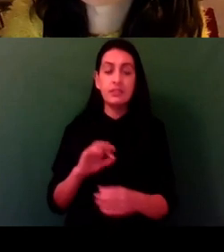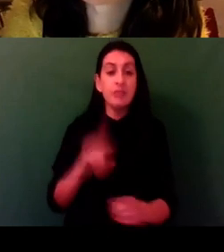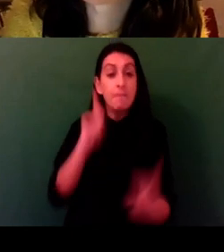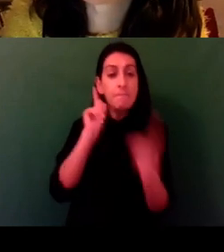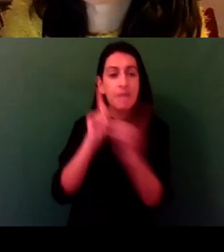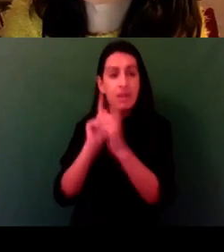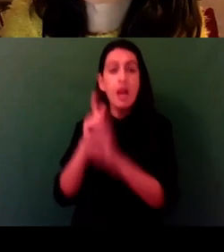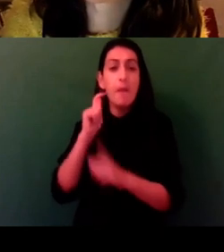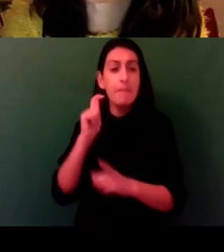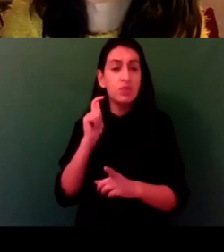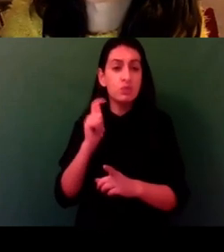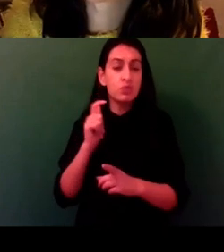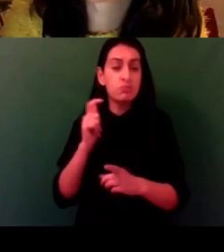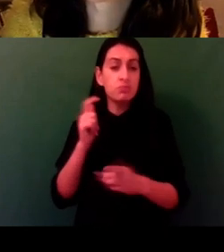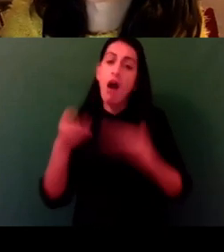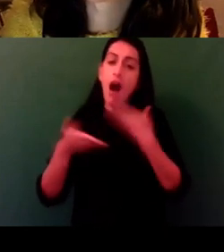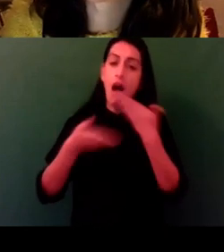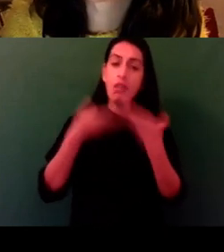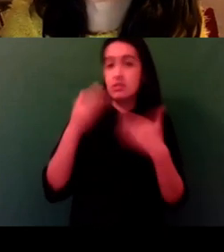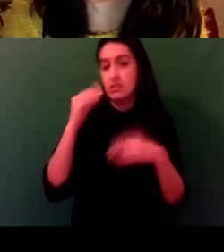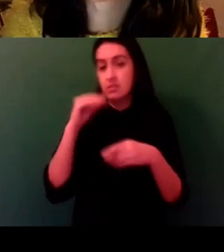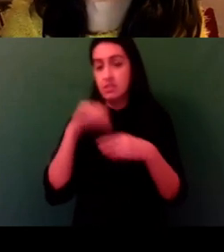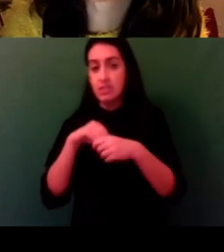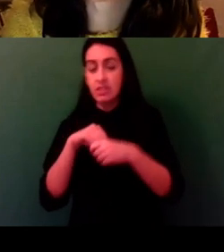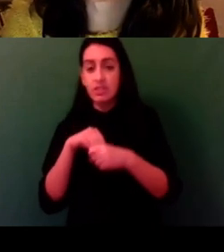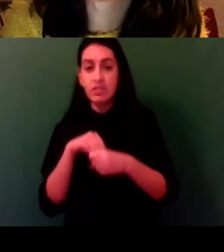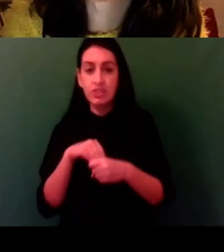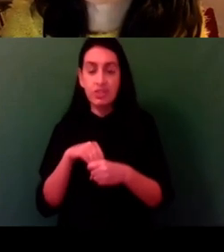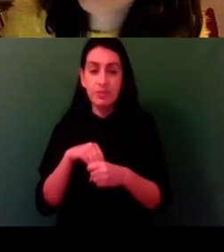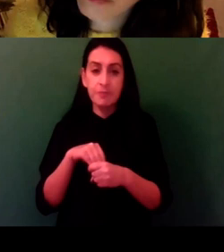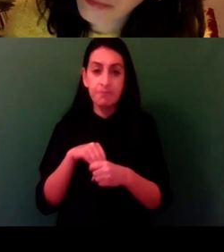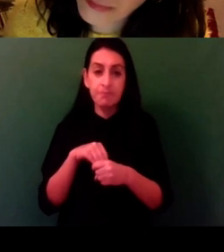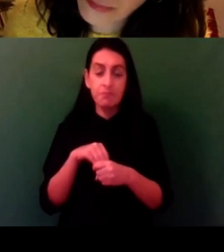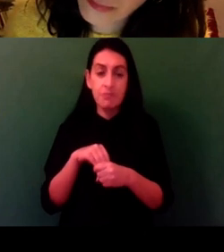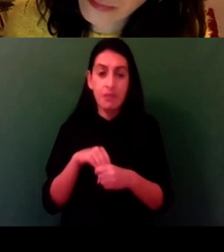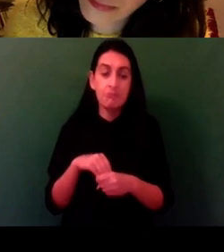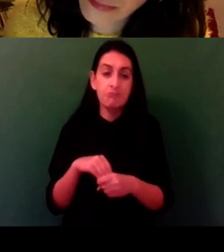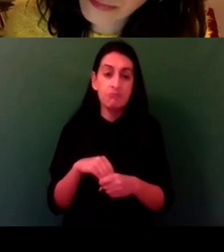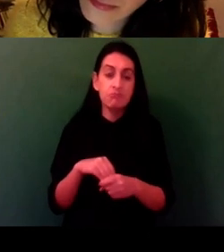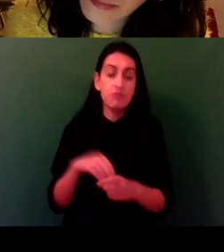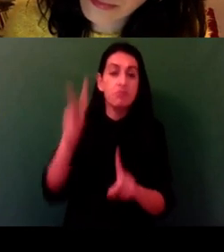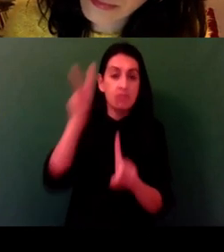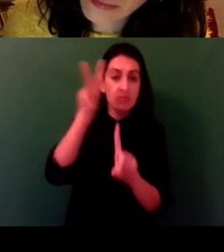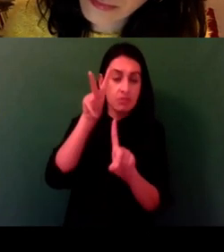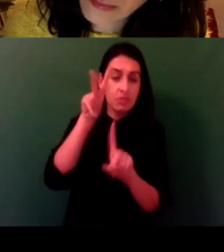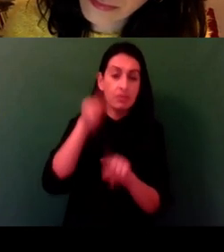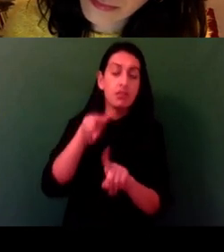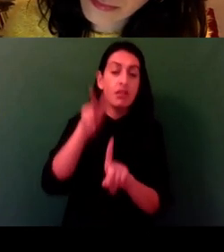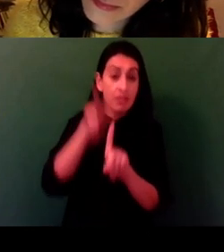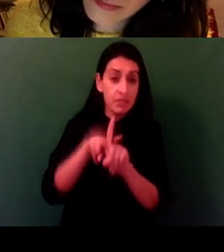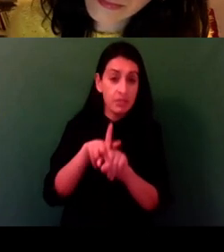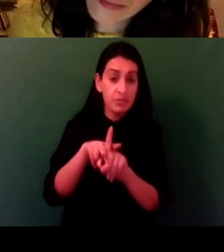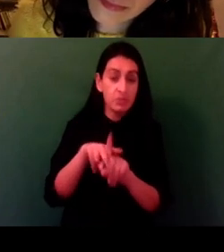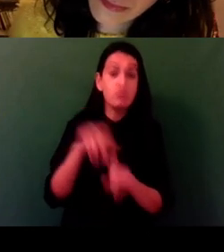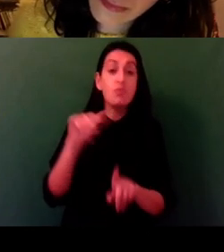süreci her halükarda az ya da çok adı katılımcı olsun olmasın katılımcıdır. Böyle diyeyim. Bunun tersinde de